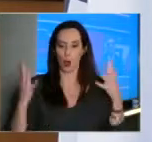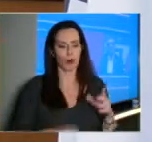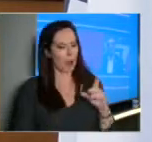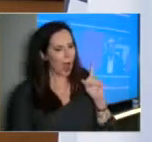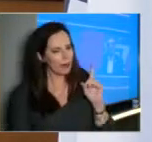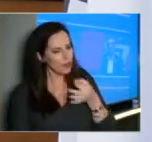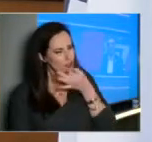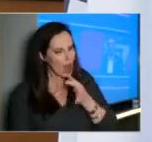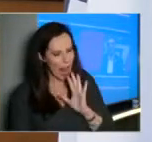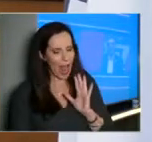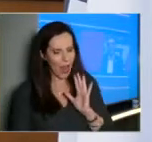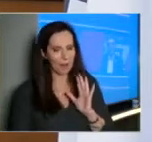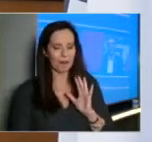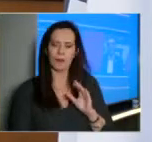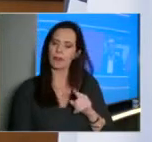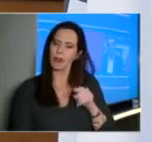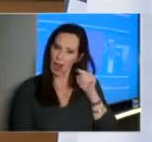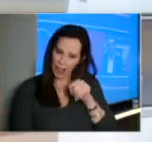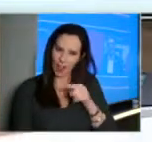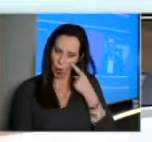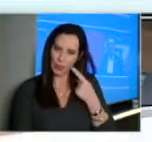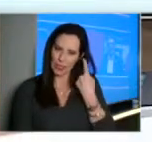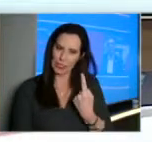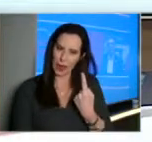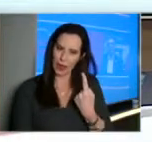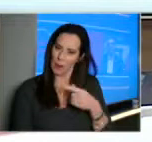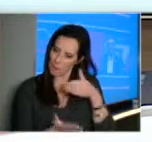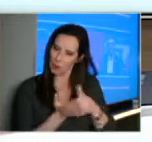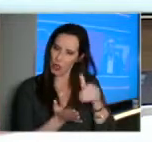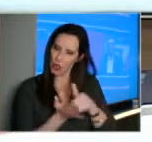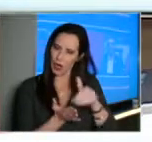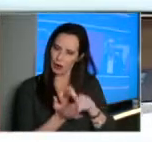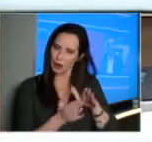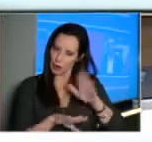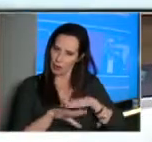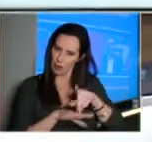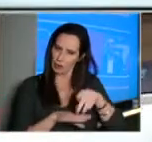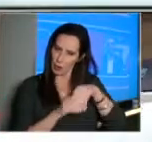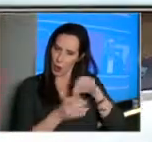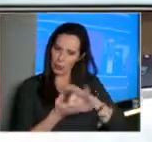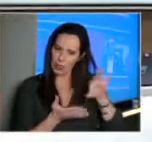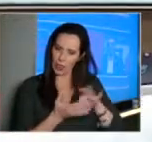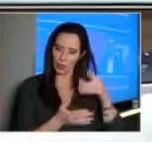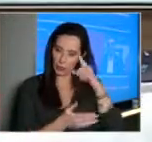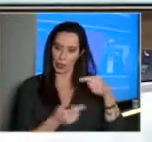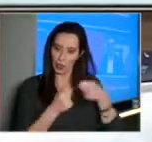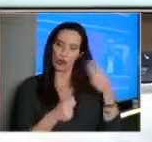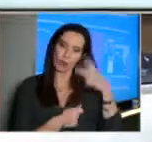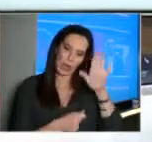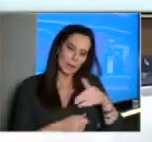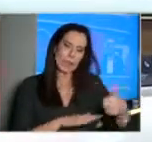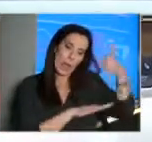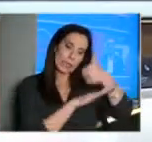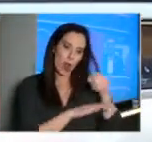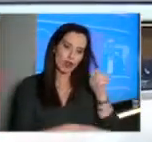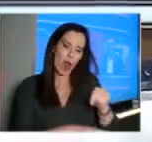אגב, שאלה ככה מחוץ לפרוטוקול, אתה רואה את עצמך כממשיך על תקן מקצועי במשרד הזה? אני יודע שזה קשור כמובן לשרה או